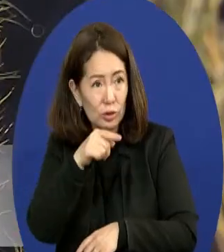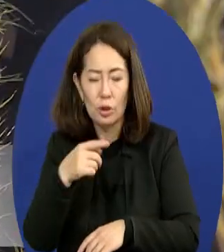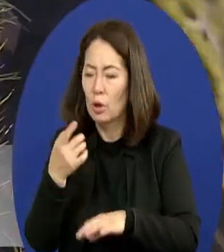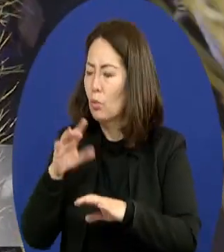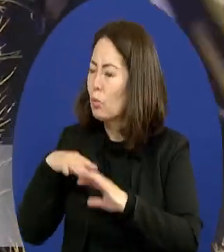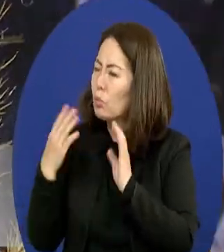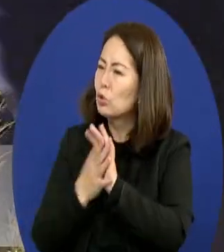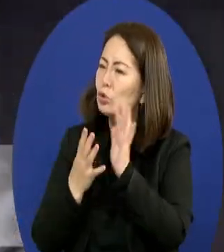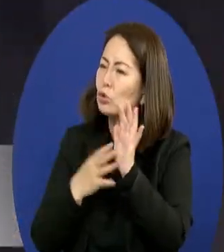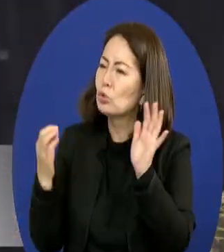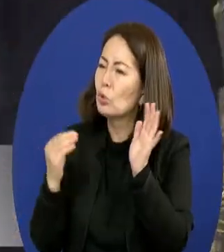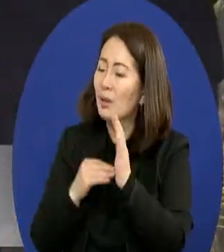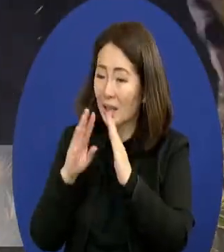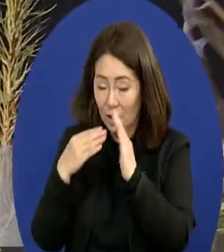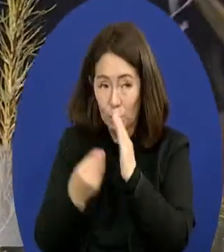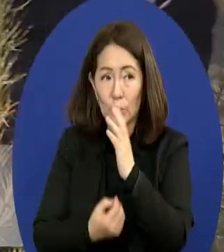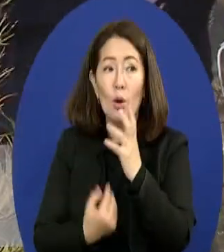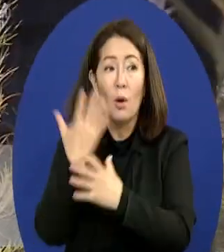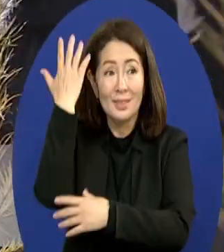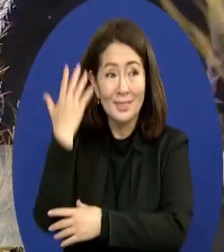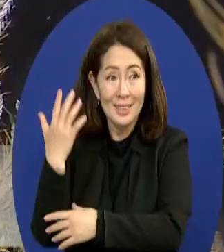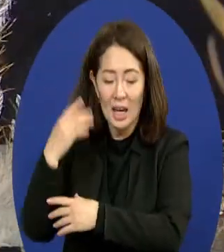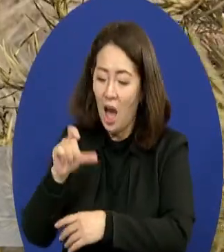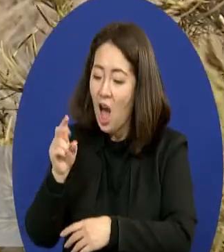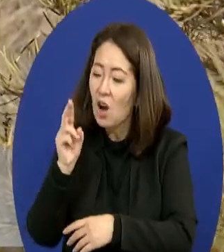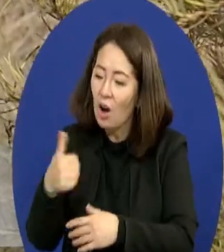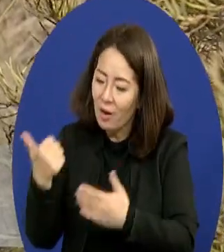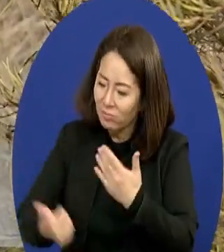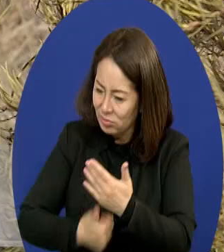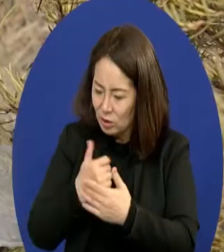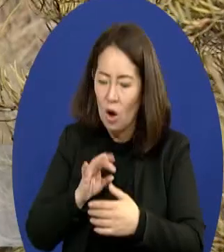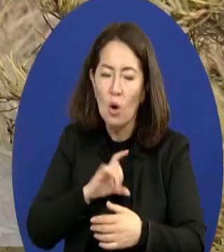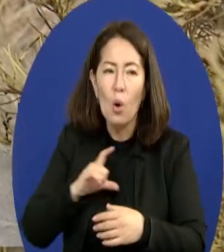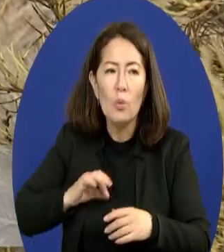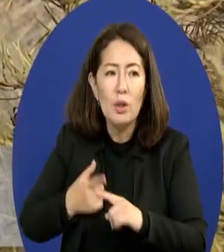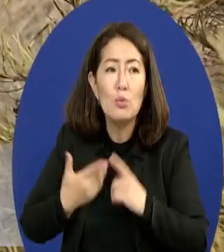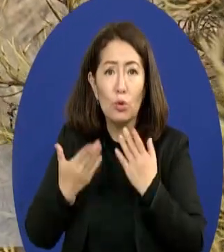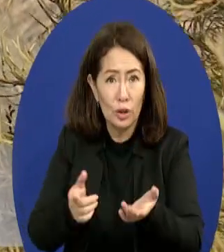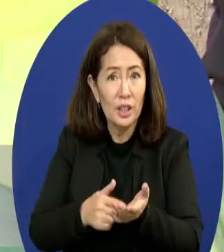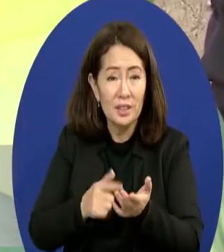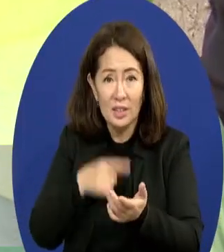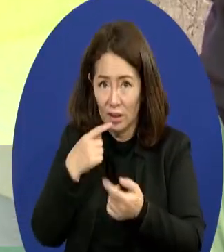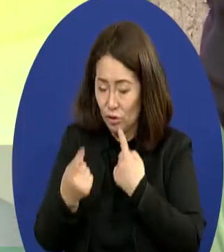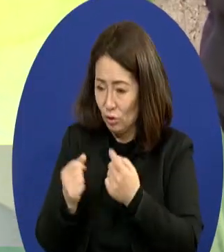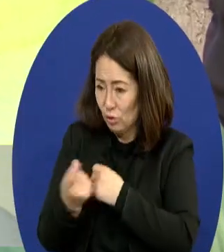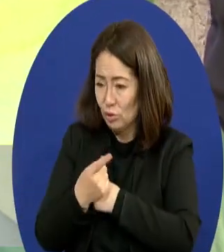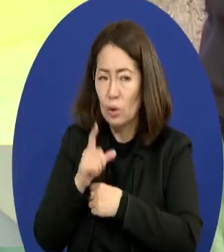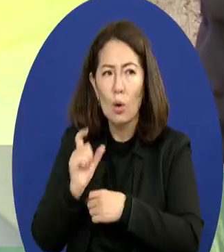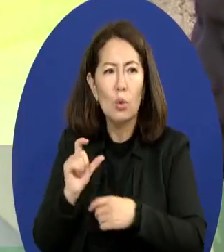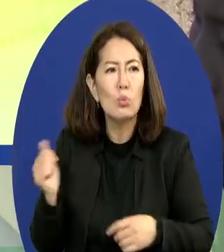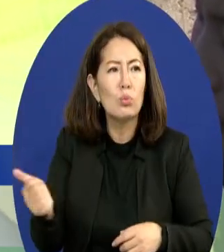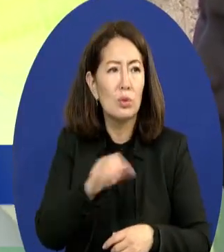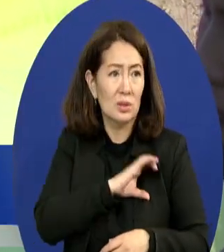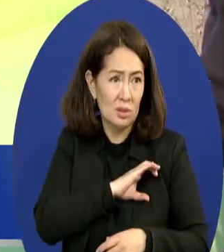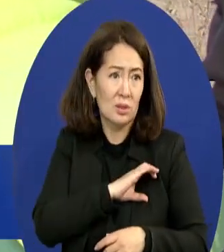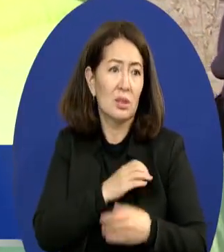мод тарьж экологийн тэнцвэрт байдлыг хадгалахад хувь нэмрээ оруулах цаг ирснийг онцоллоо. Хүн болгон сэтгэлээрээ хандах хэрэгтэй.